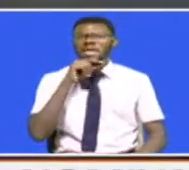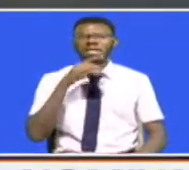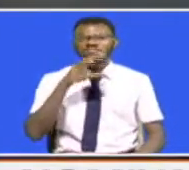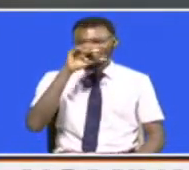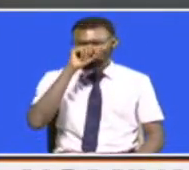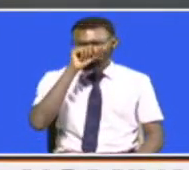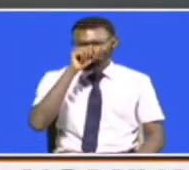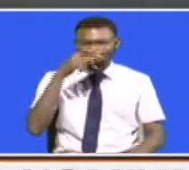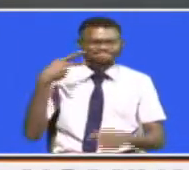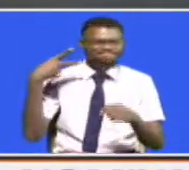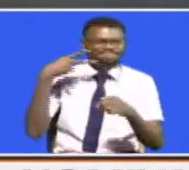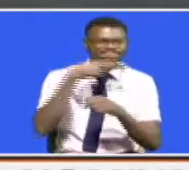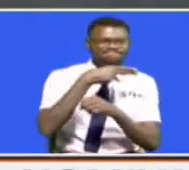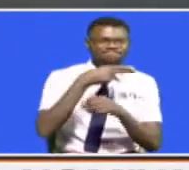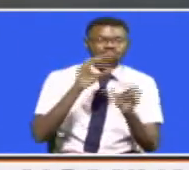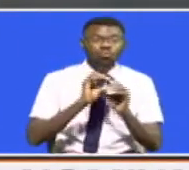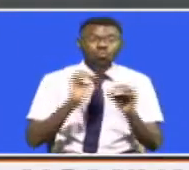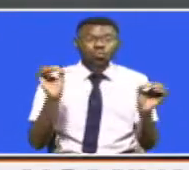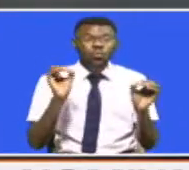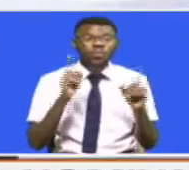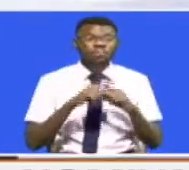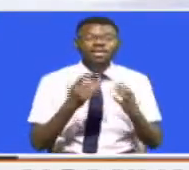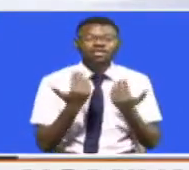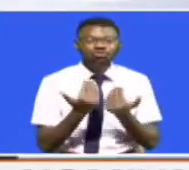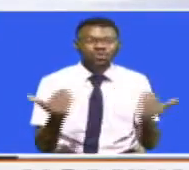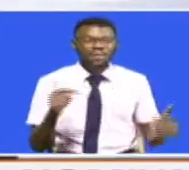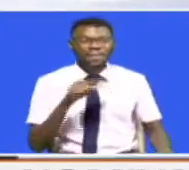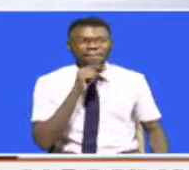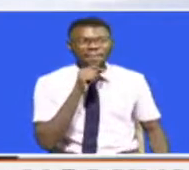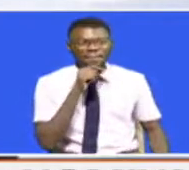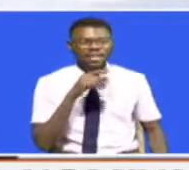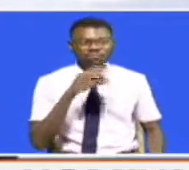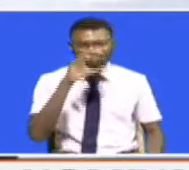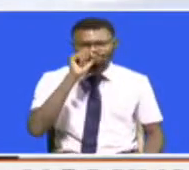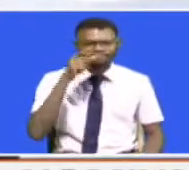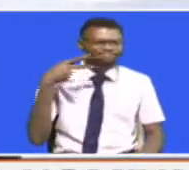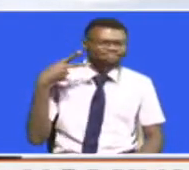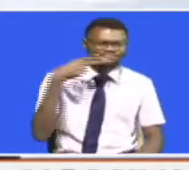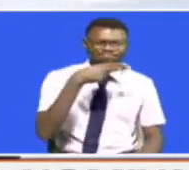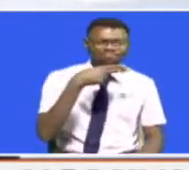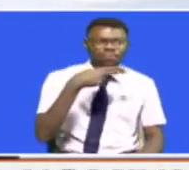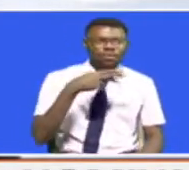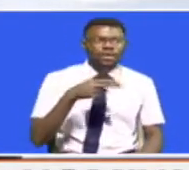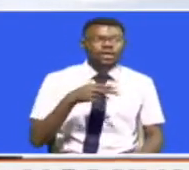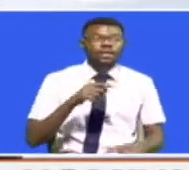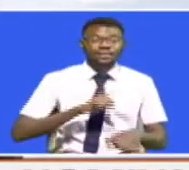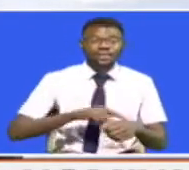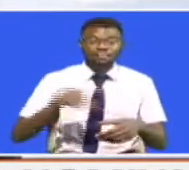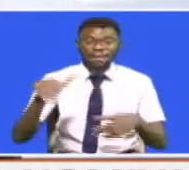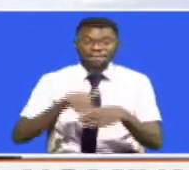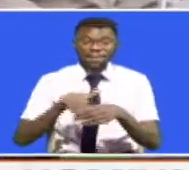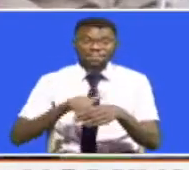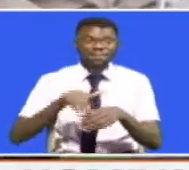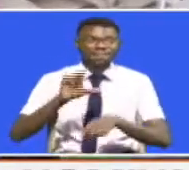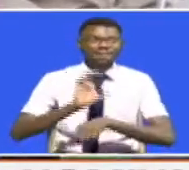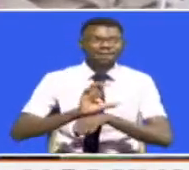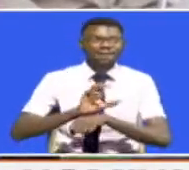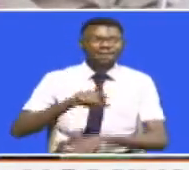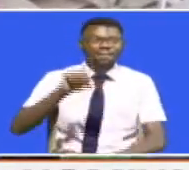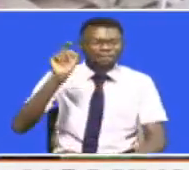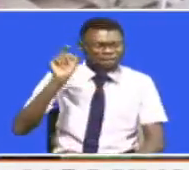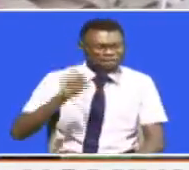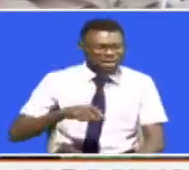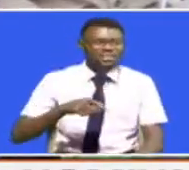hili huwapasha tohara watoto wa kiume, na bila kujali umri, unapokuwa mshirika wa kanisa hili ni sharti upashe